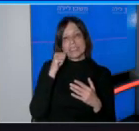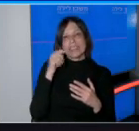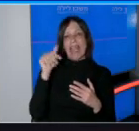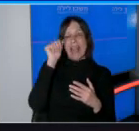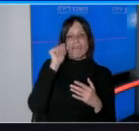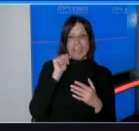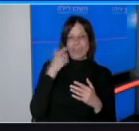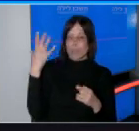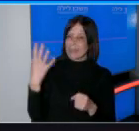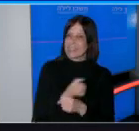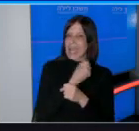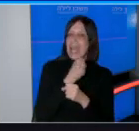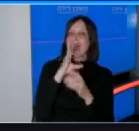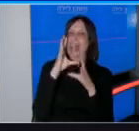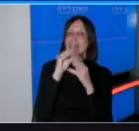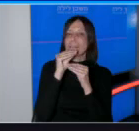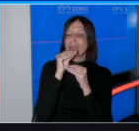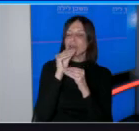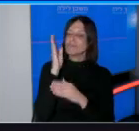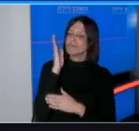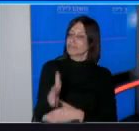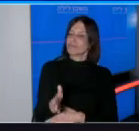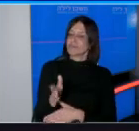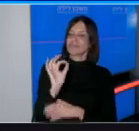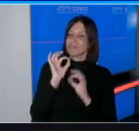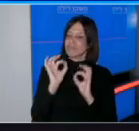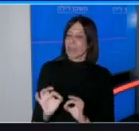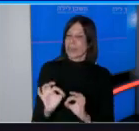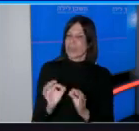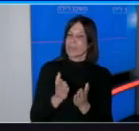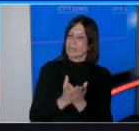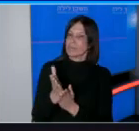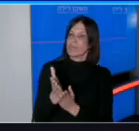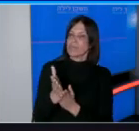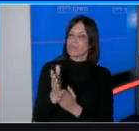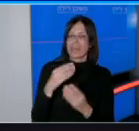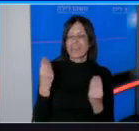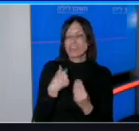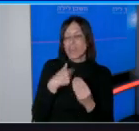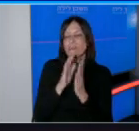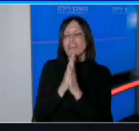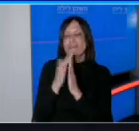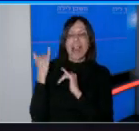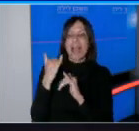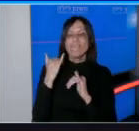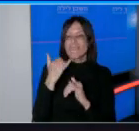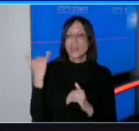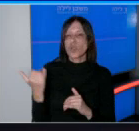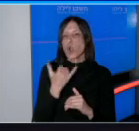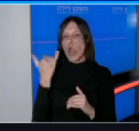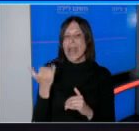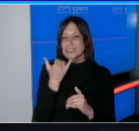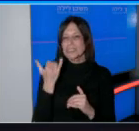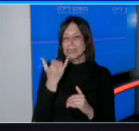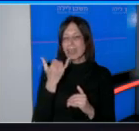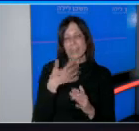לבן, שמצליח לדבר בצורה כנה את הדבר הזה שאנחנו בעצם מבקשים להביא כל הזמן, שזה את השיח על